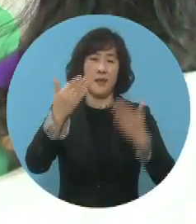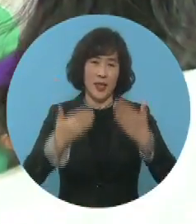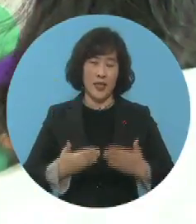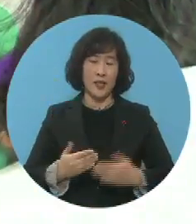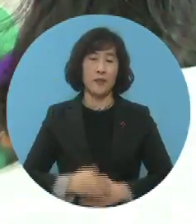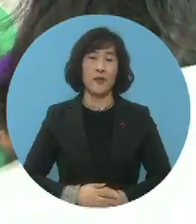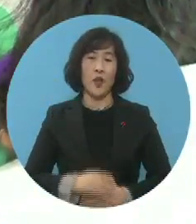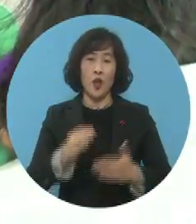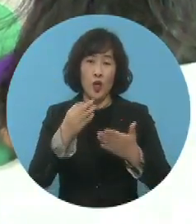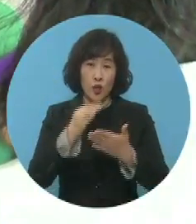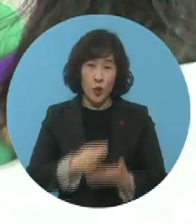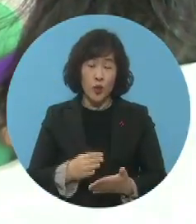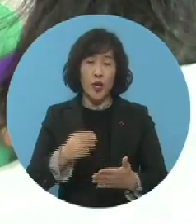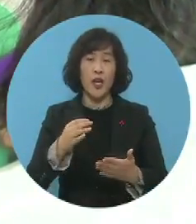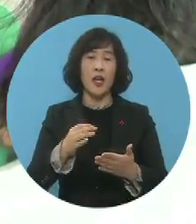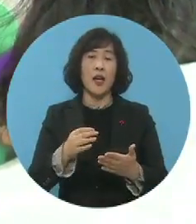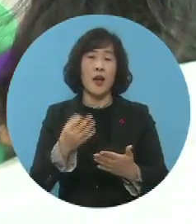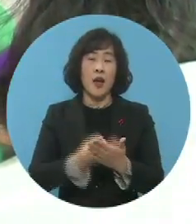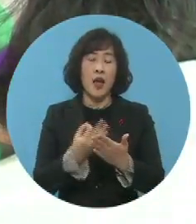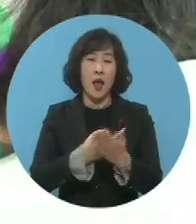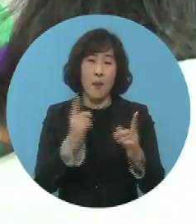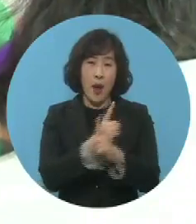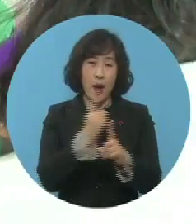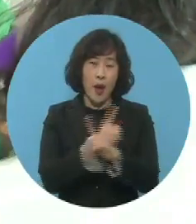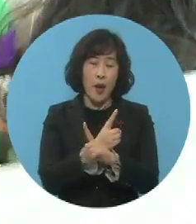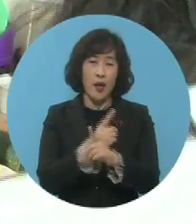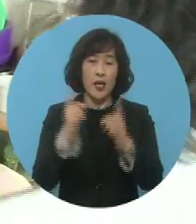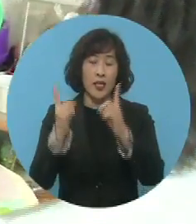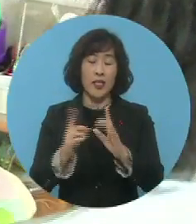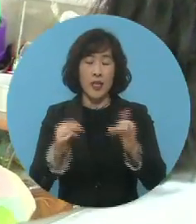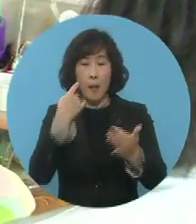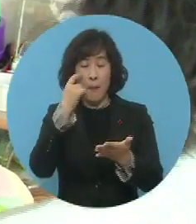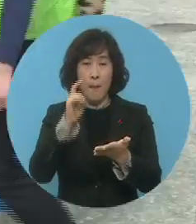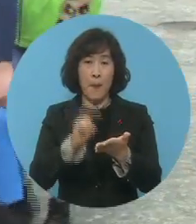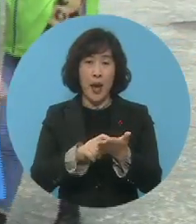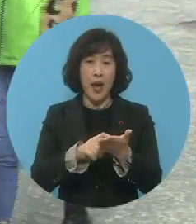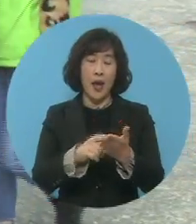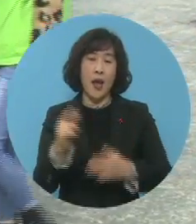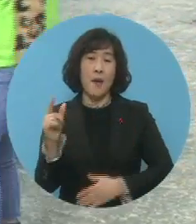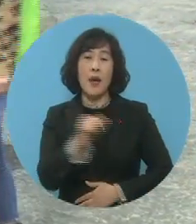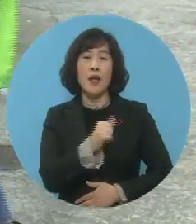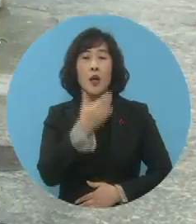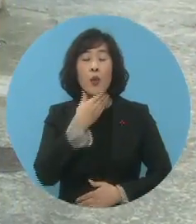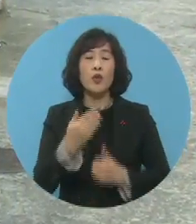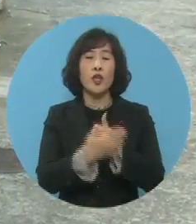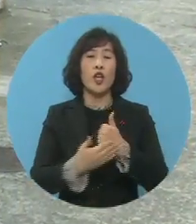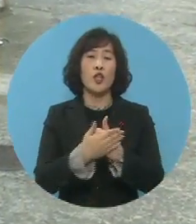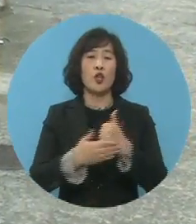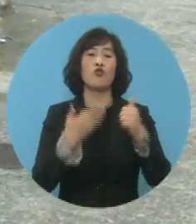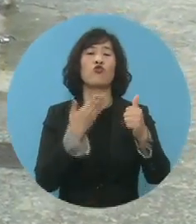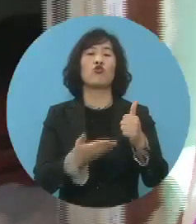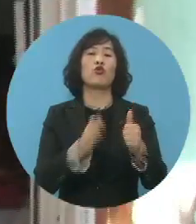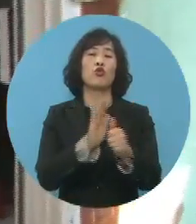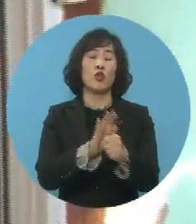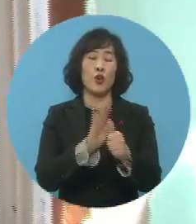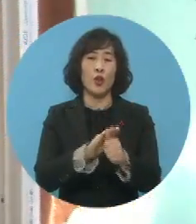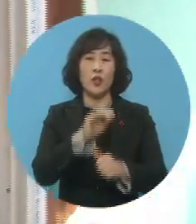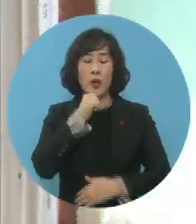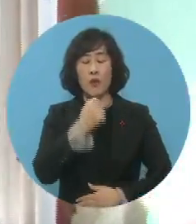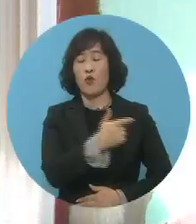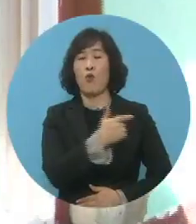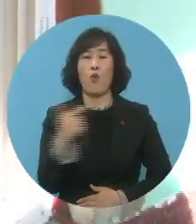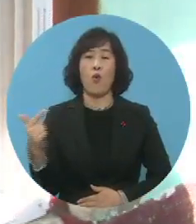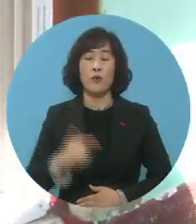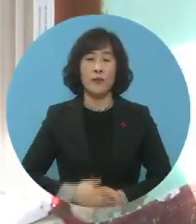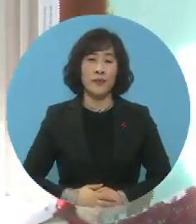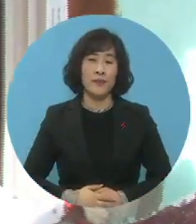대상을 수상했습니다. 소득과 재산 등이 달라진 보장급여 대상자를 발굴해 신속하게 복지 혜택을 받도록